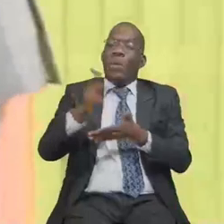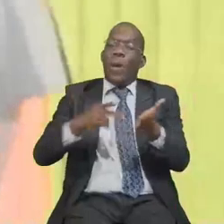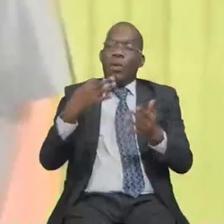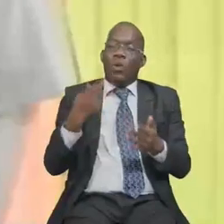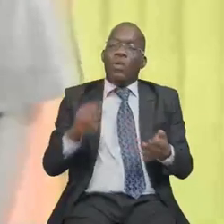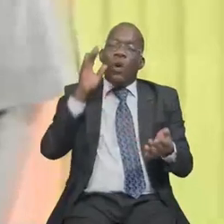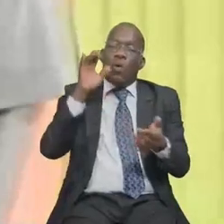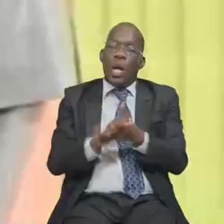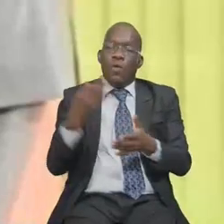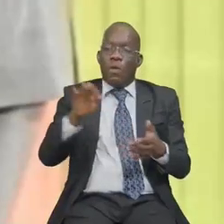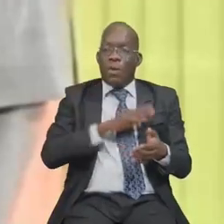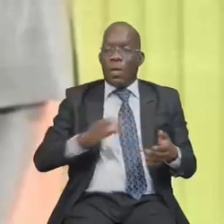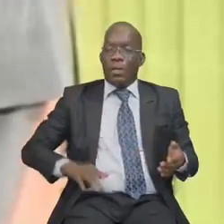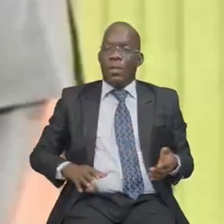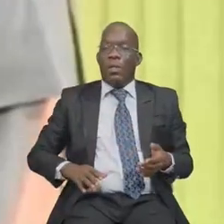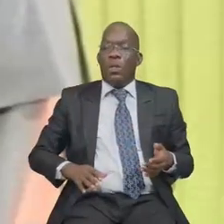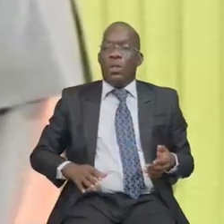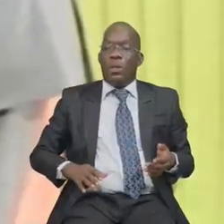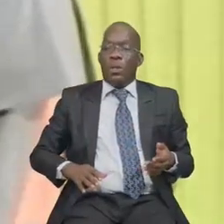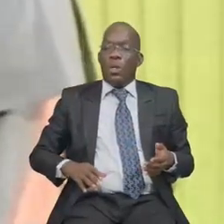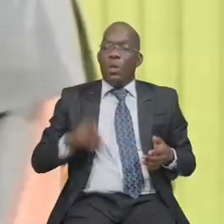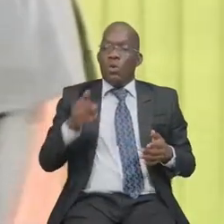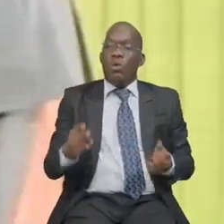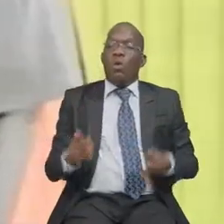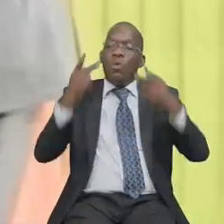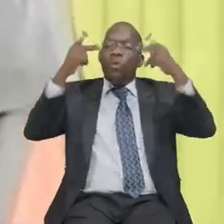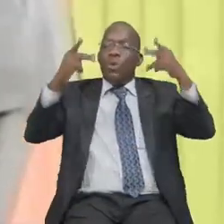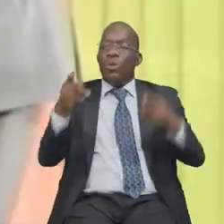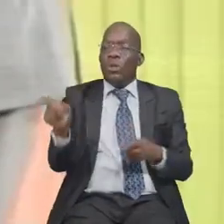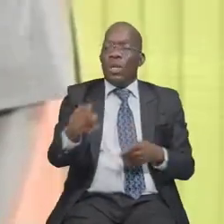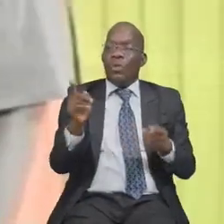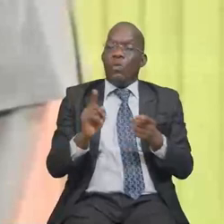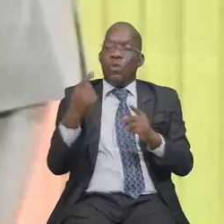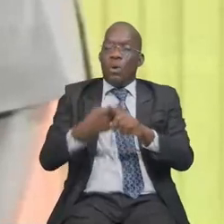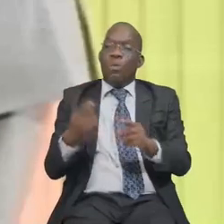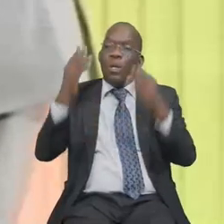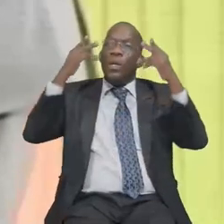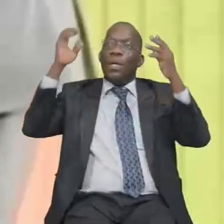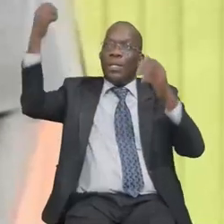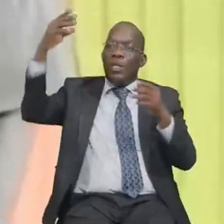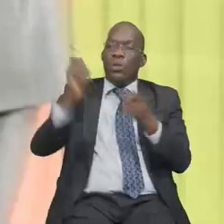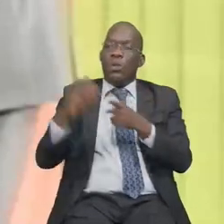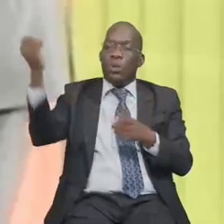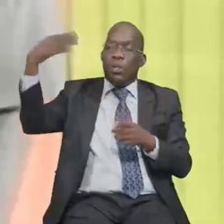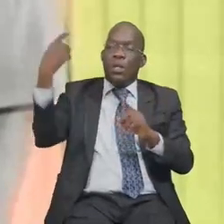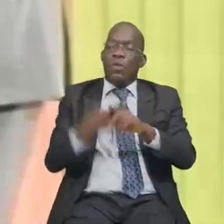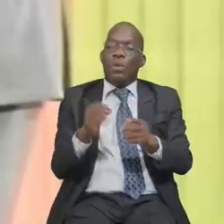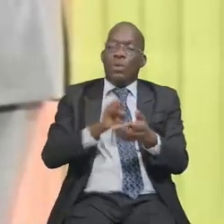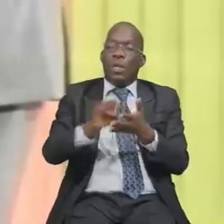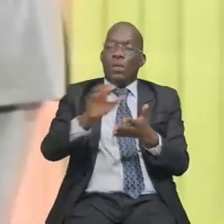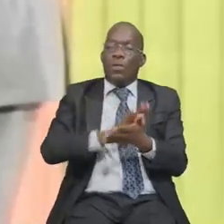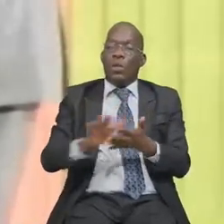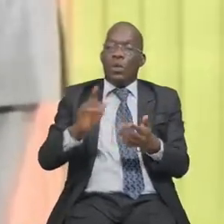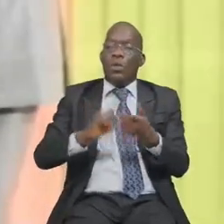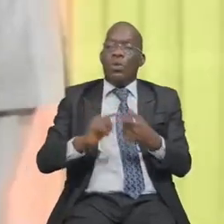pour la promotion dans la foi, de foi en foi, de grâce en grâce, de salut à la sanctification, au lieu de